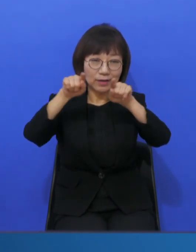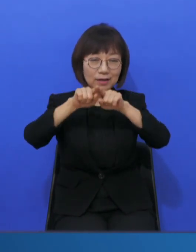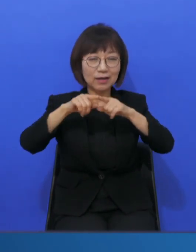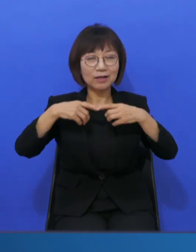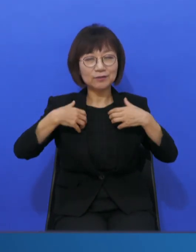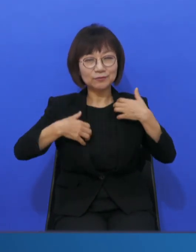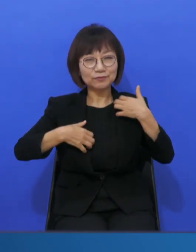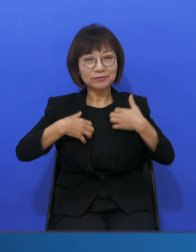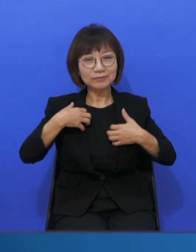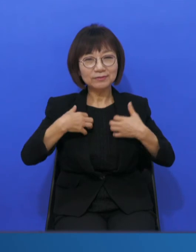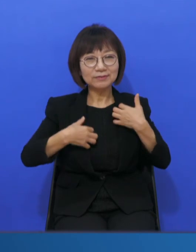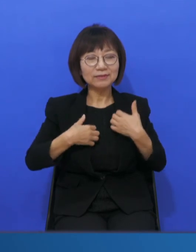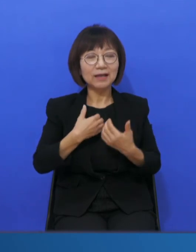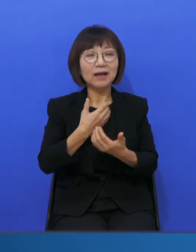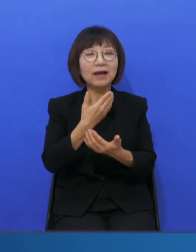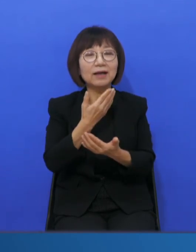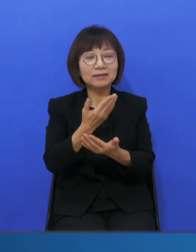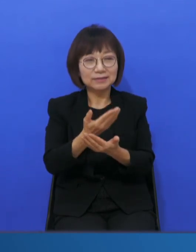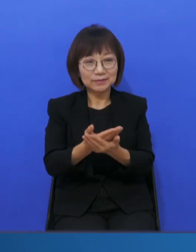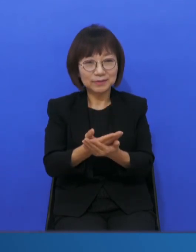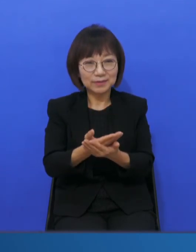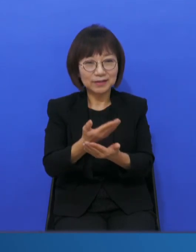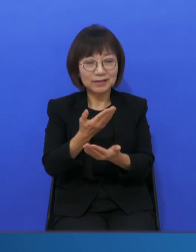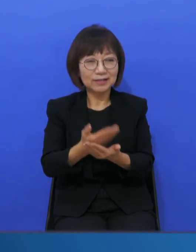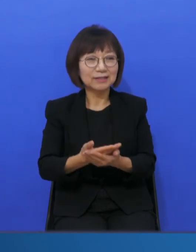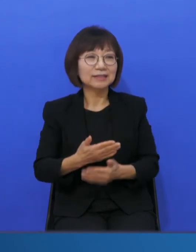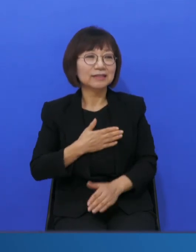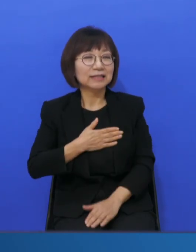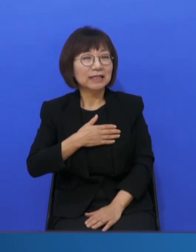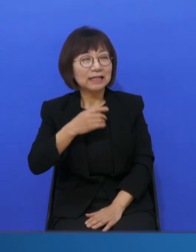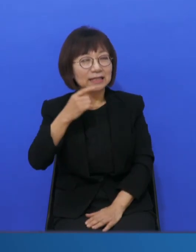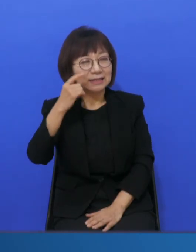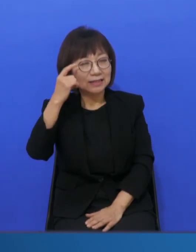임마누엘 누리게 하소서.